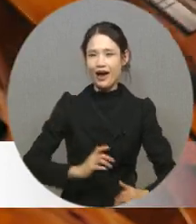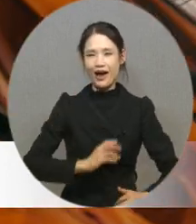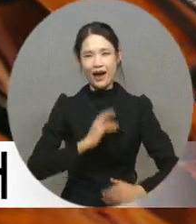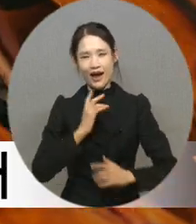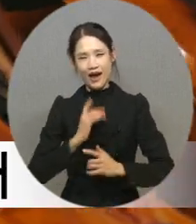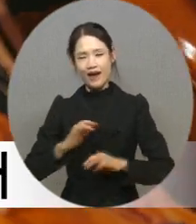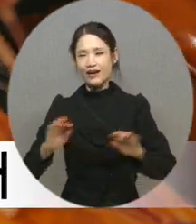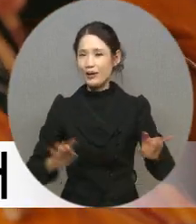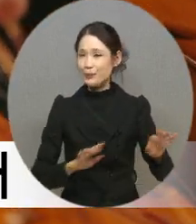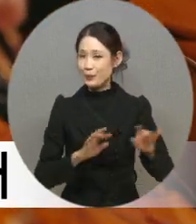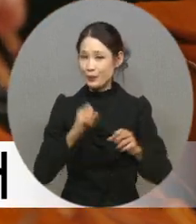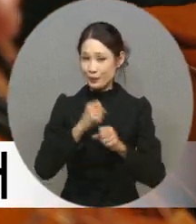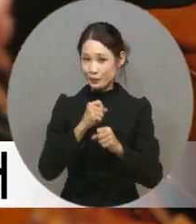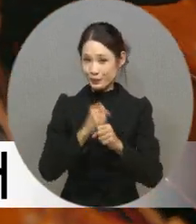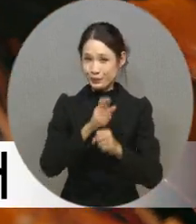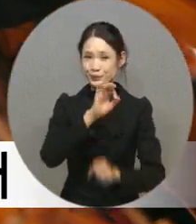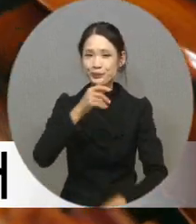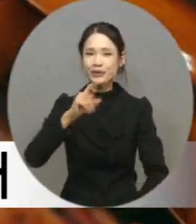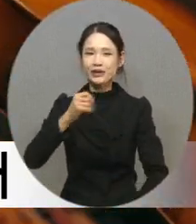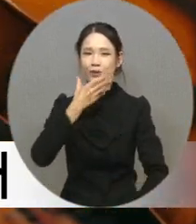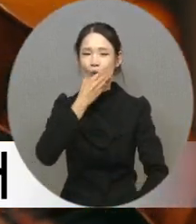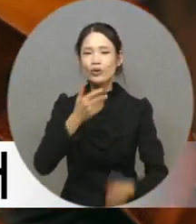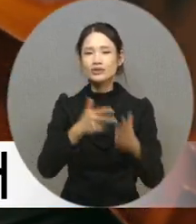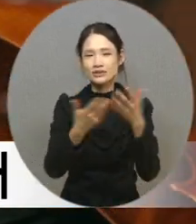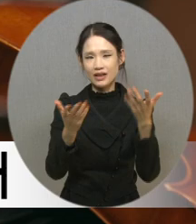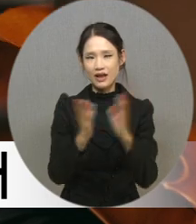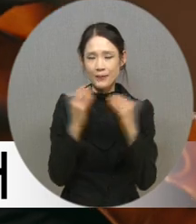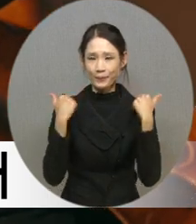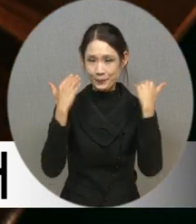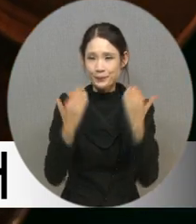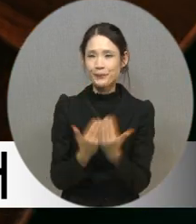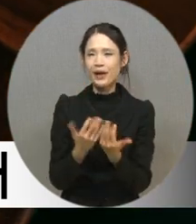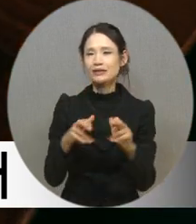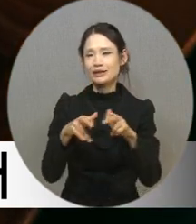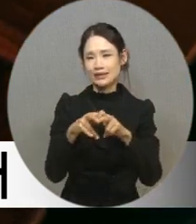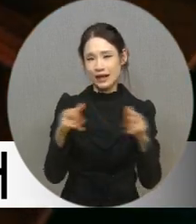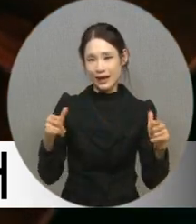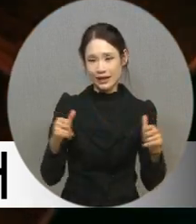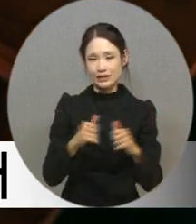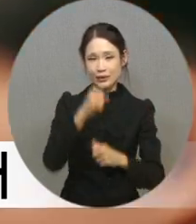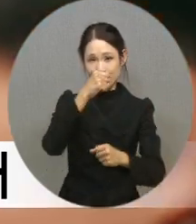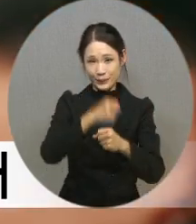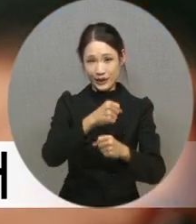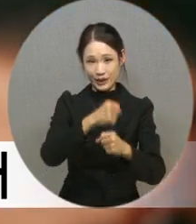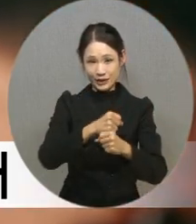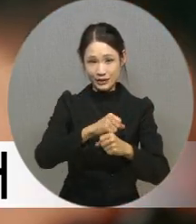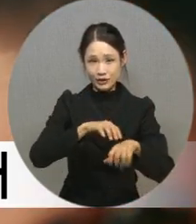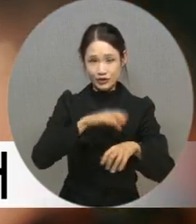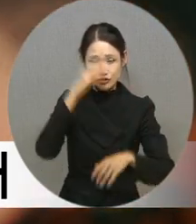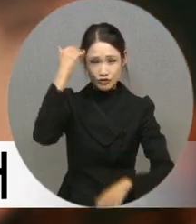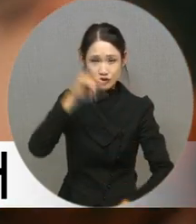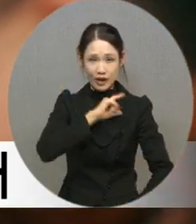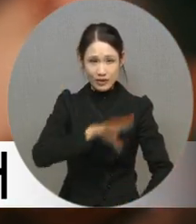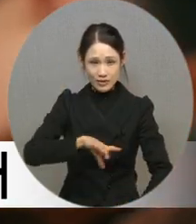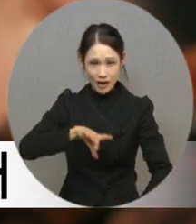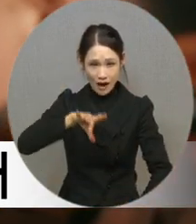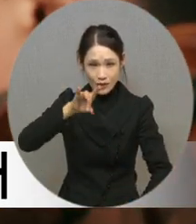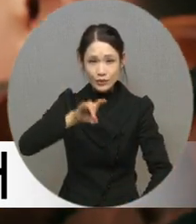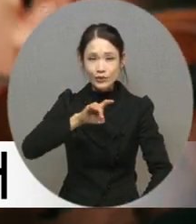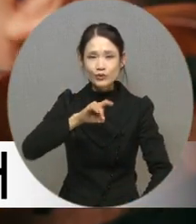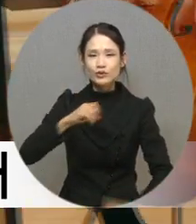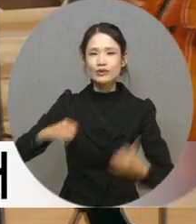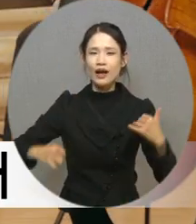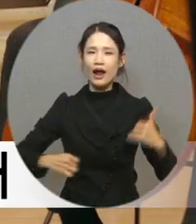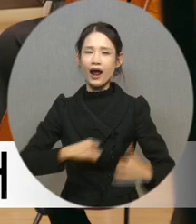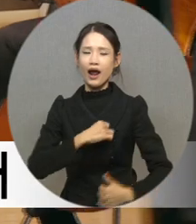날개 미랄 복지재단은 발달 장애인으로 구성된 국내 최초의 첼로 왕상 불인 날개를 2012년